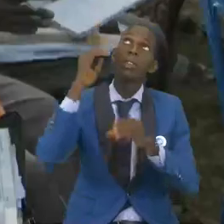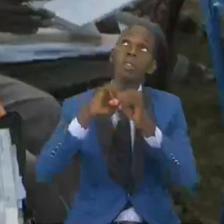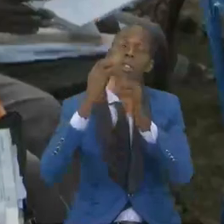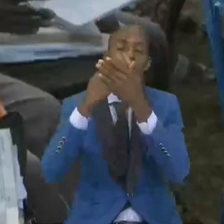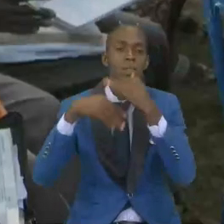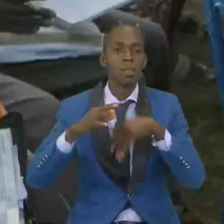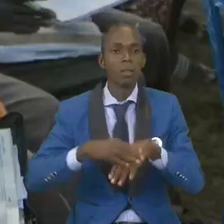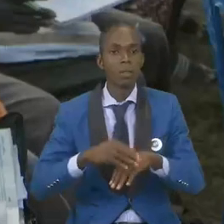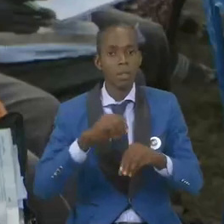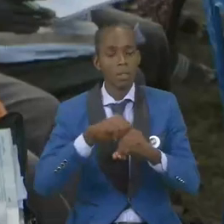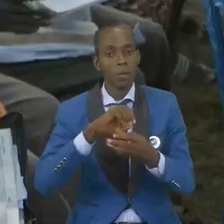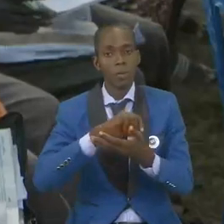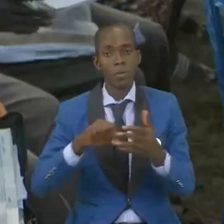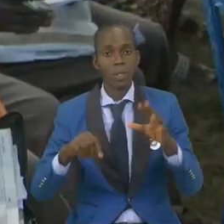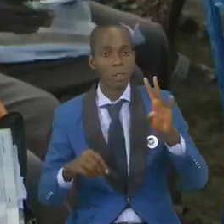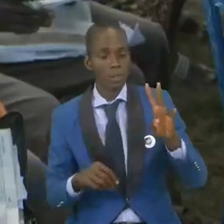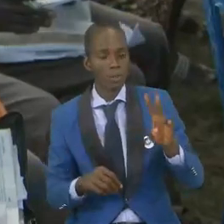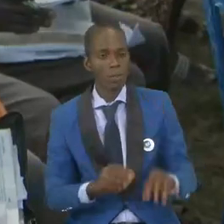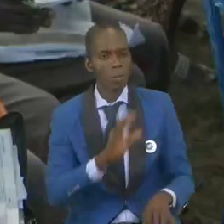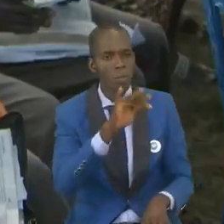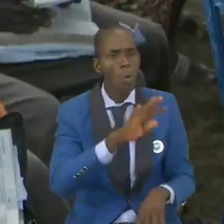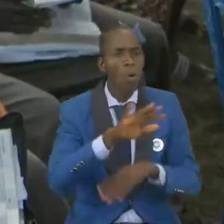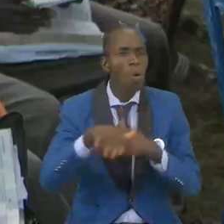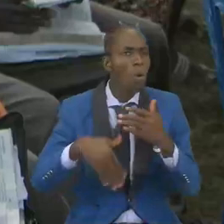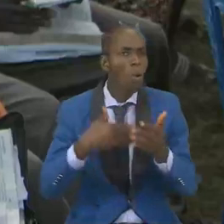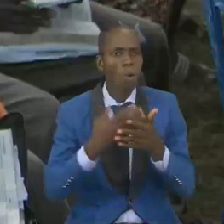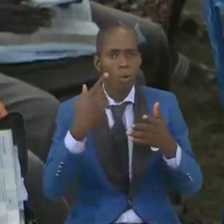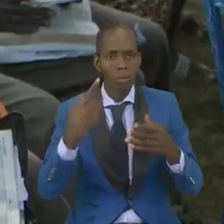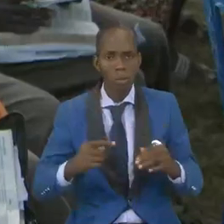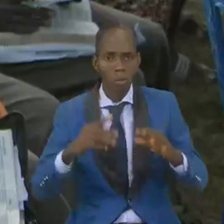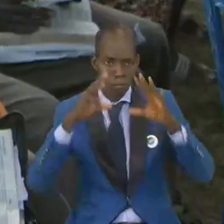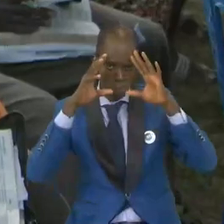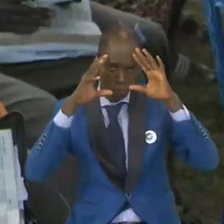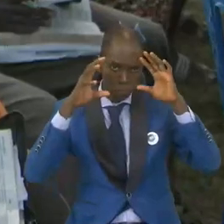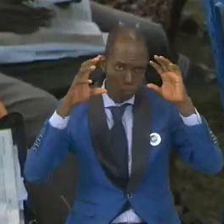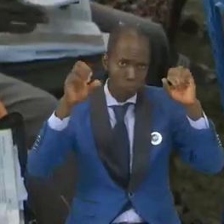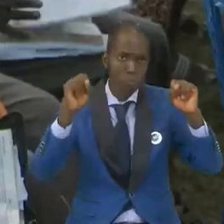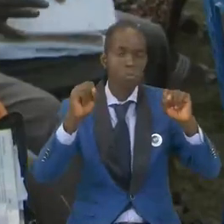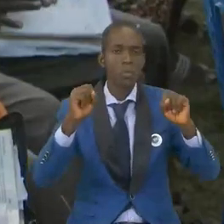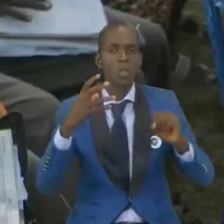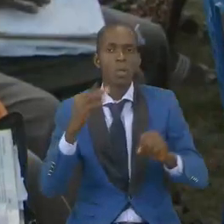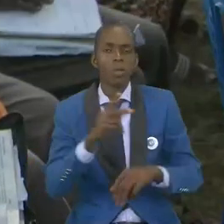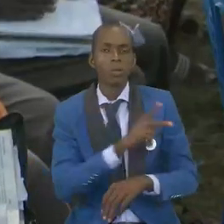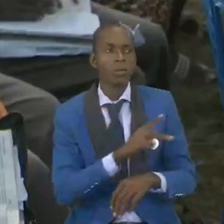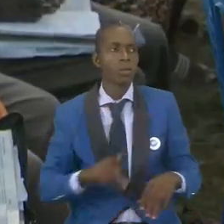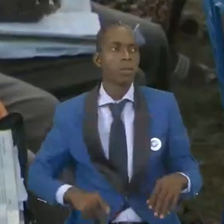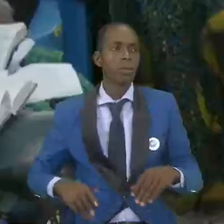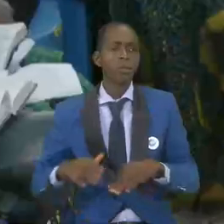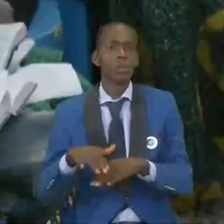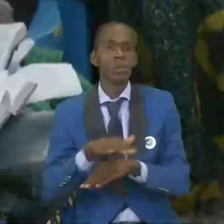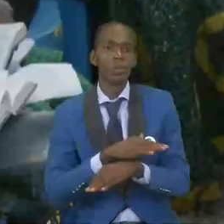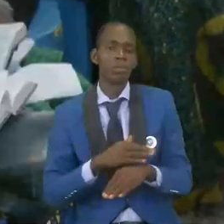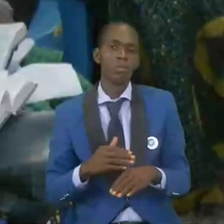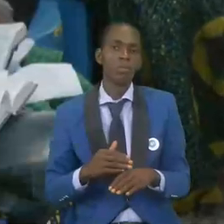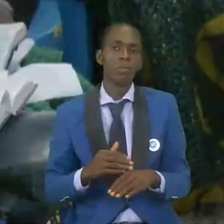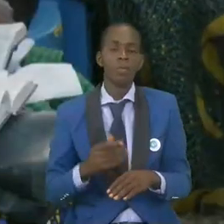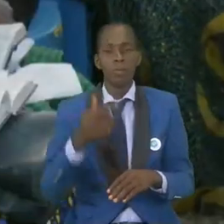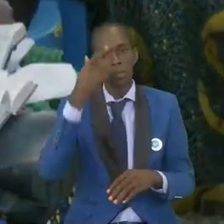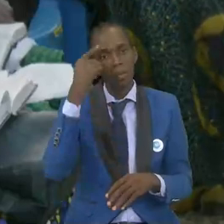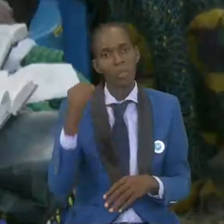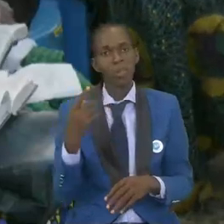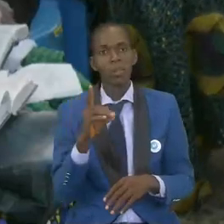dans l'au-delà. Verset 7. Verset 7 dit, tous les chefs du royaume, ça c'est